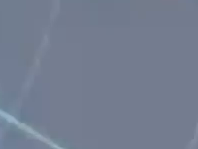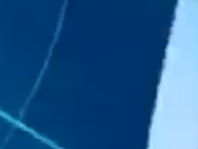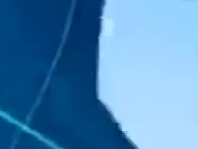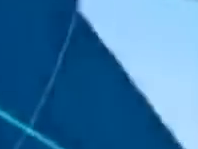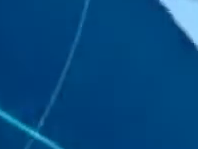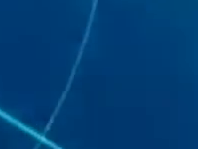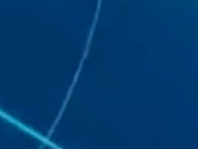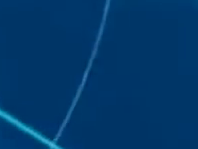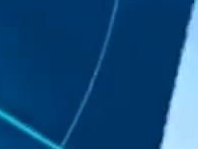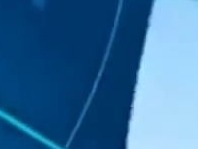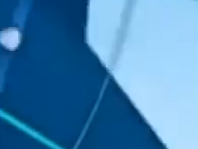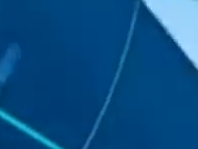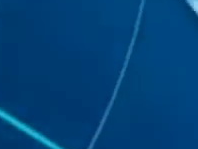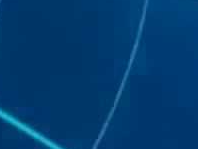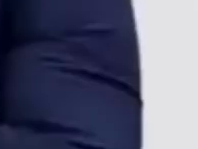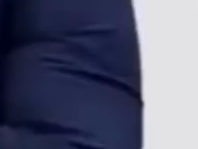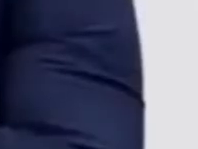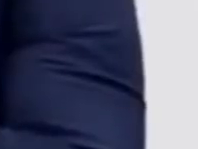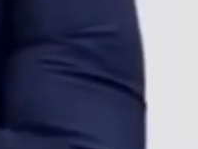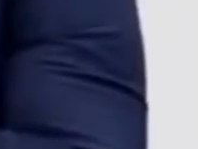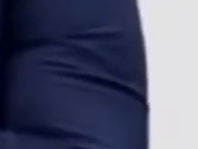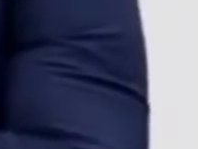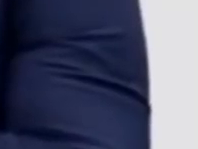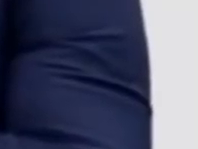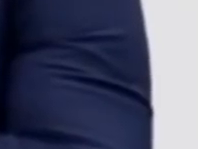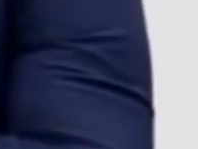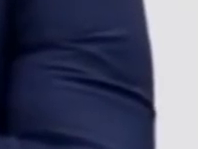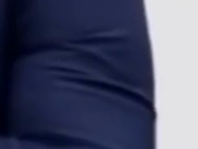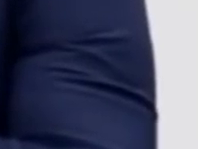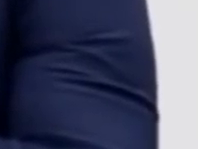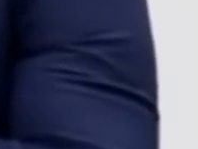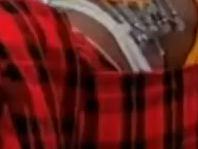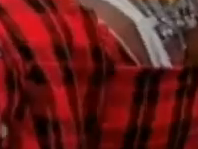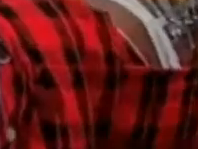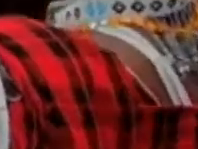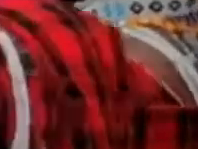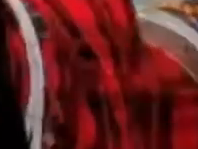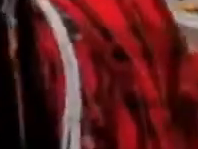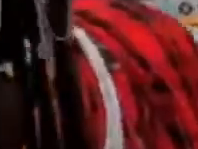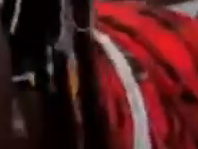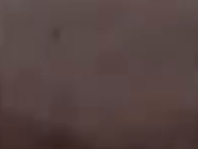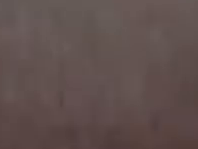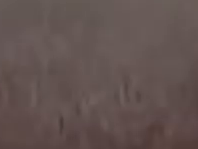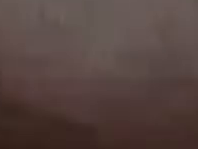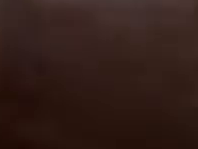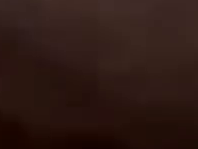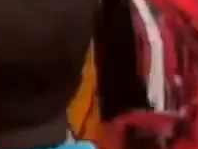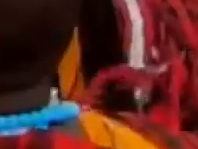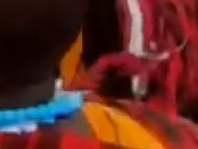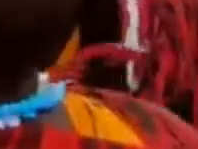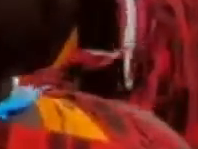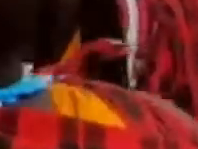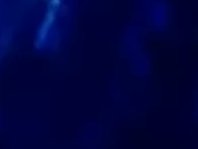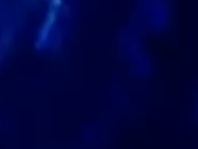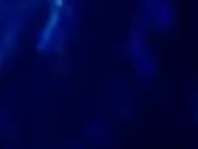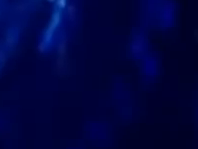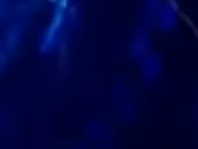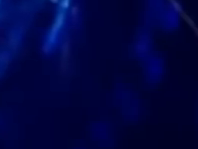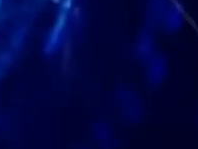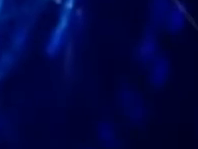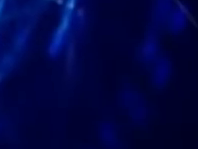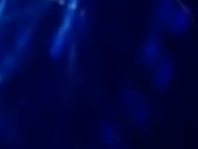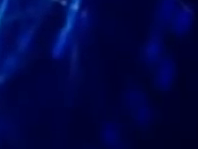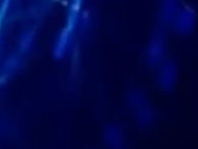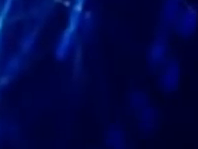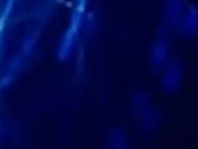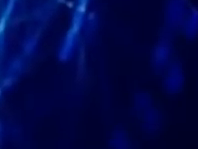Waziri wa Habari, Mawasiliano na Teknolojia ya Habari Mheshimiwa Dr. Ashatu Kijaji anawakaribisha wananchi wote wa Arusha na Tanzania kwa ujumla kushiriki kwenye